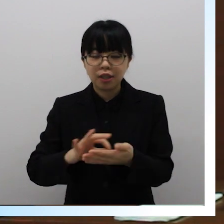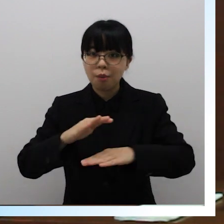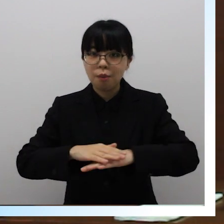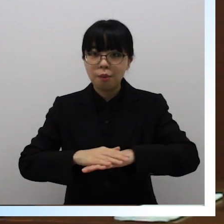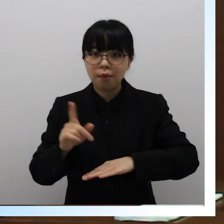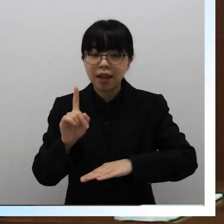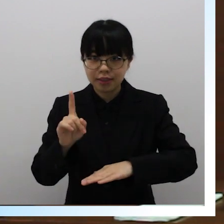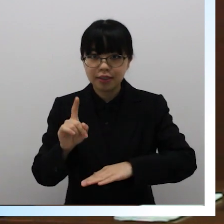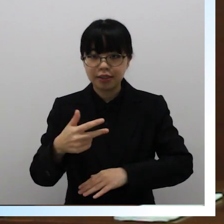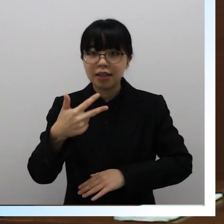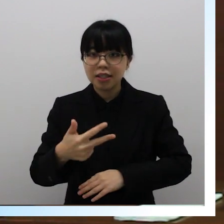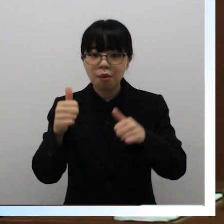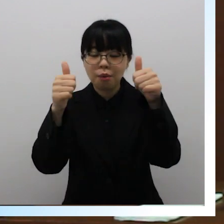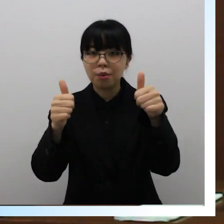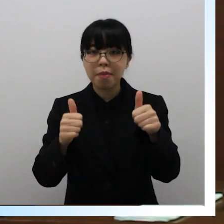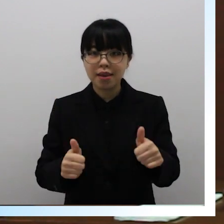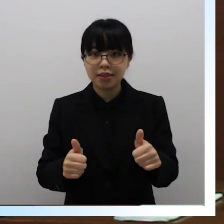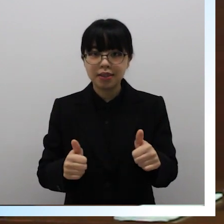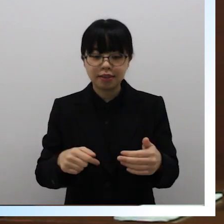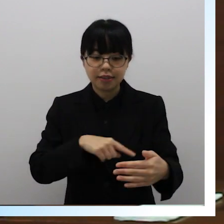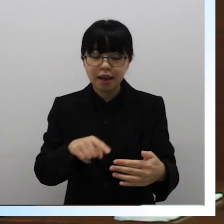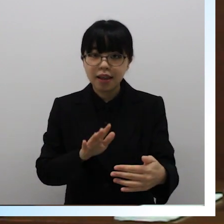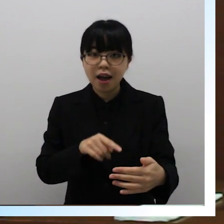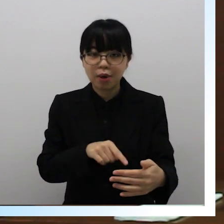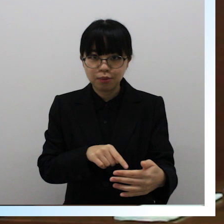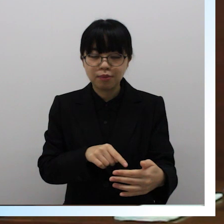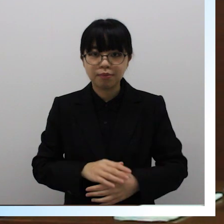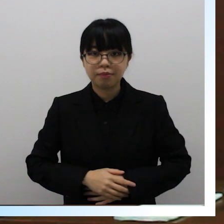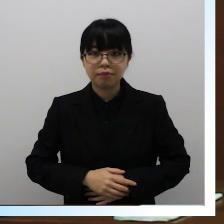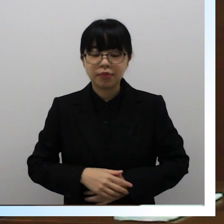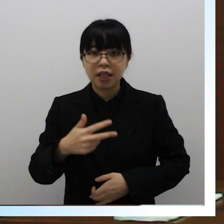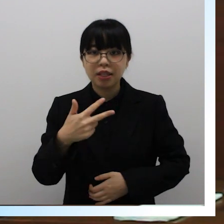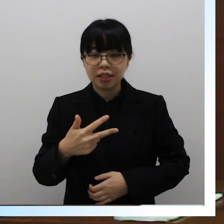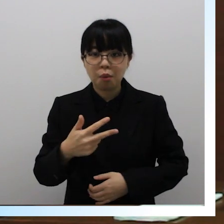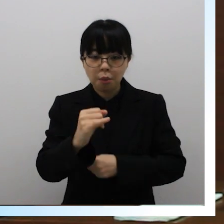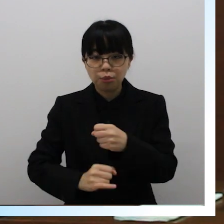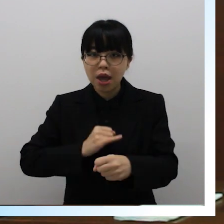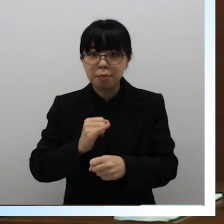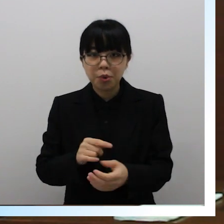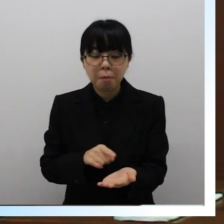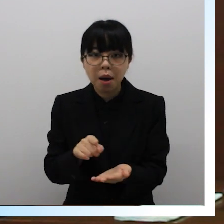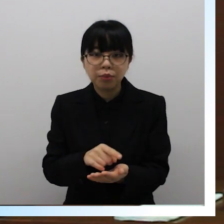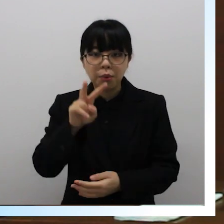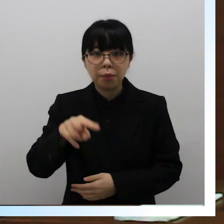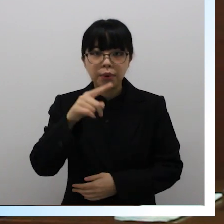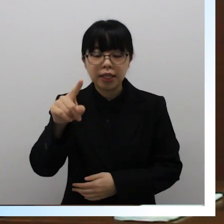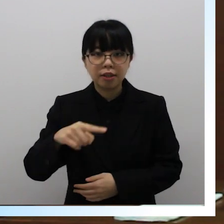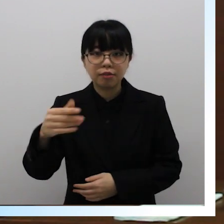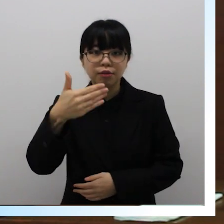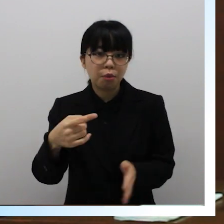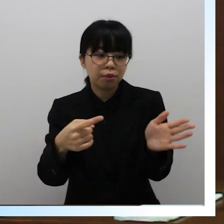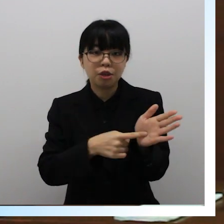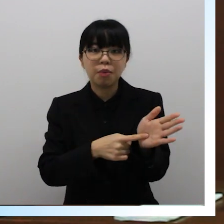ホームページに配置しております、日田市ウェブマップのリンクをクリックしますと、掲載マップの一覧が表示され